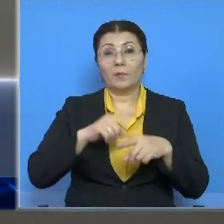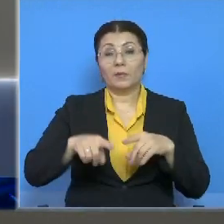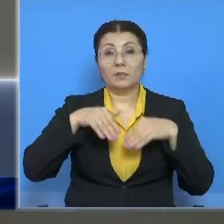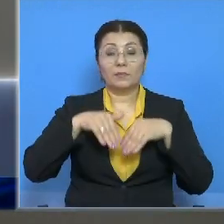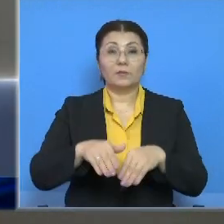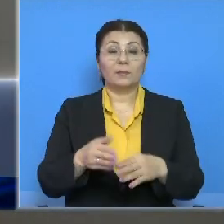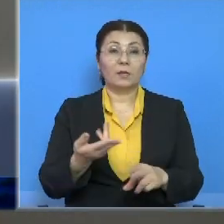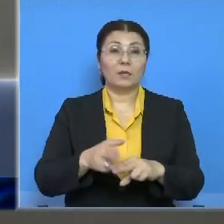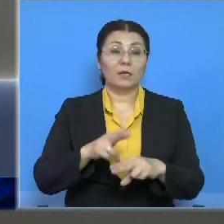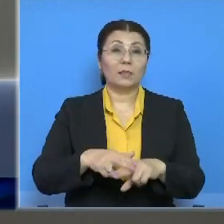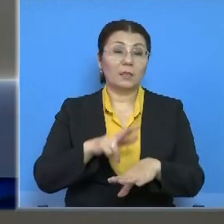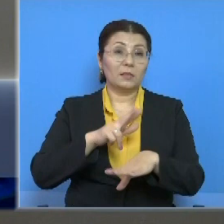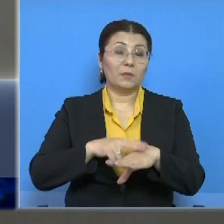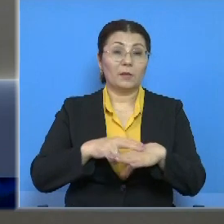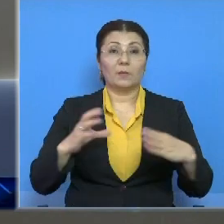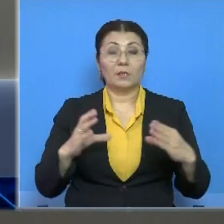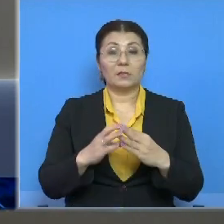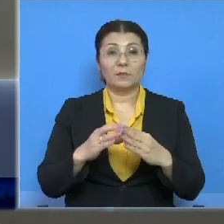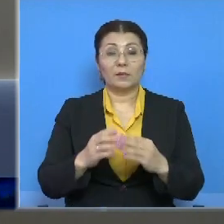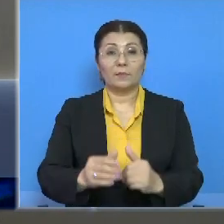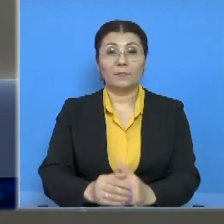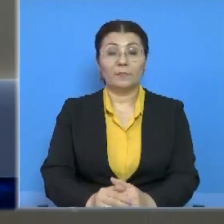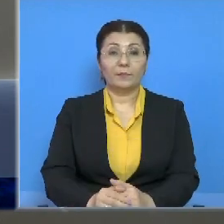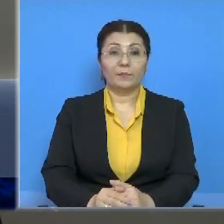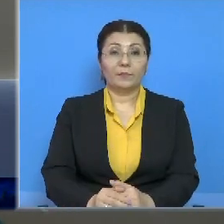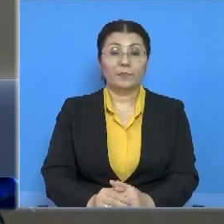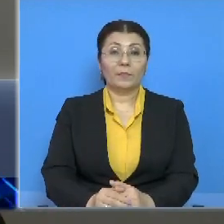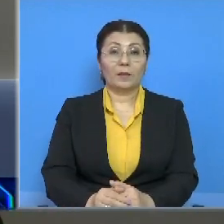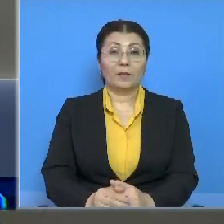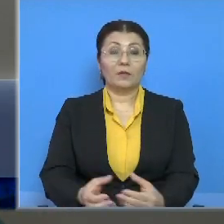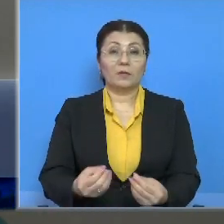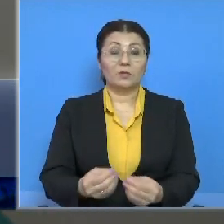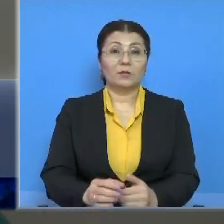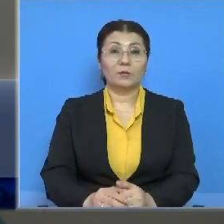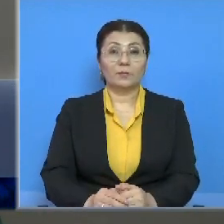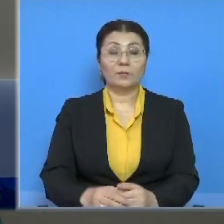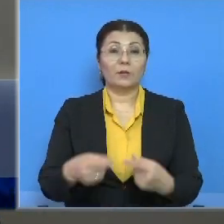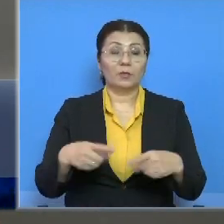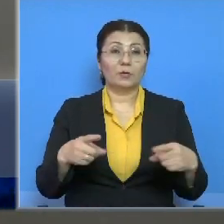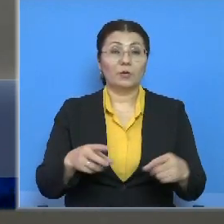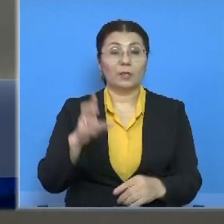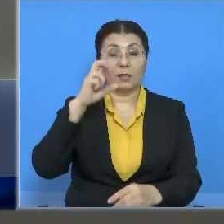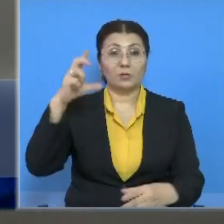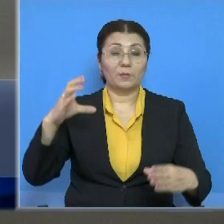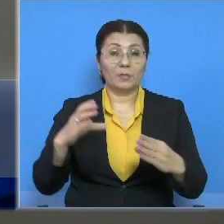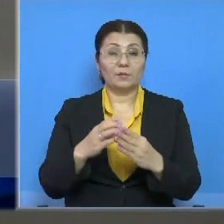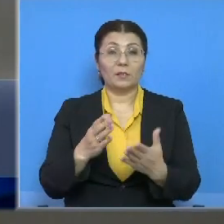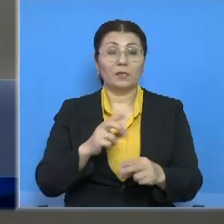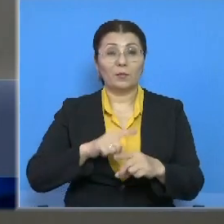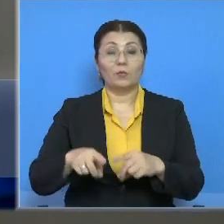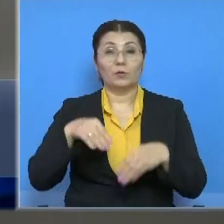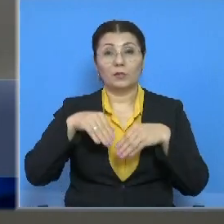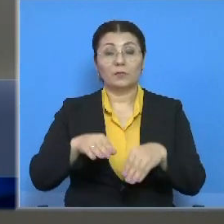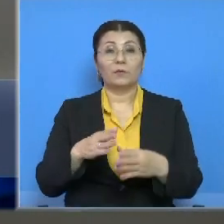представители департамента полиции, это участкового инспектора, тут же представители СС, других госорганов, они будут оперативно решать